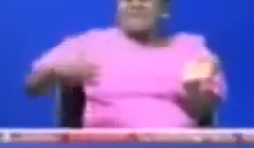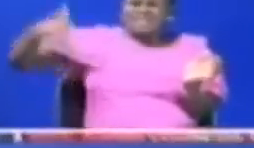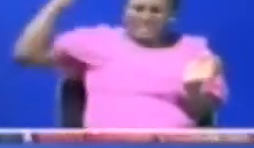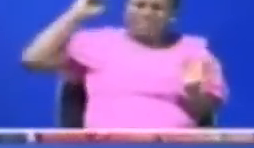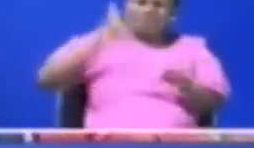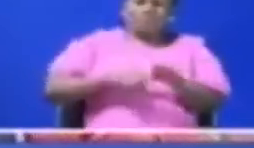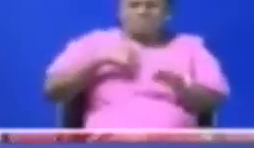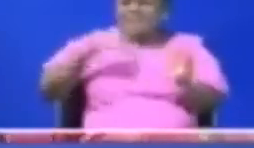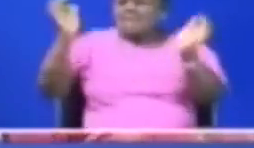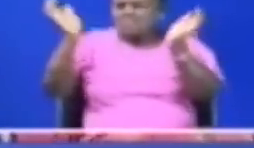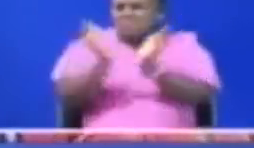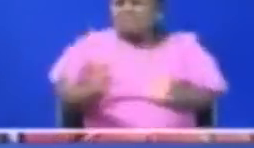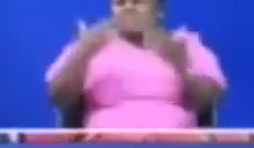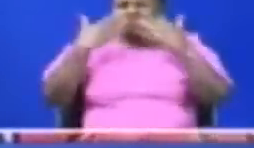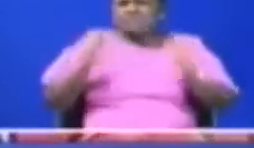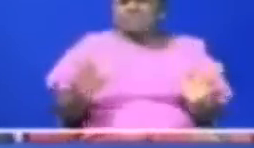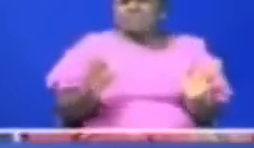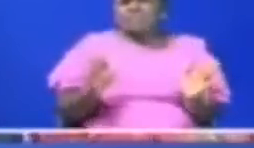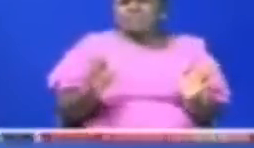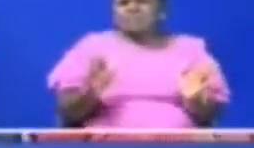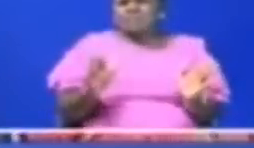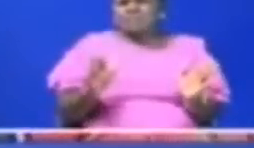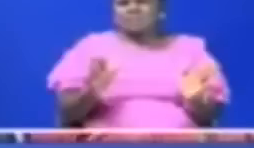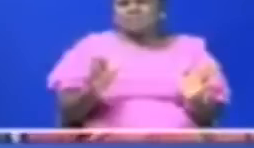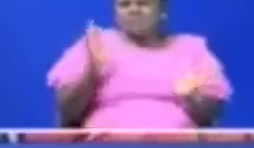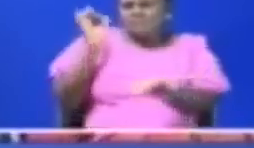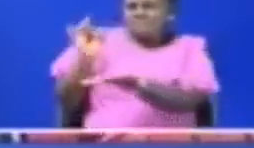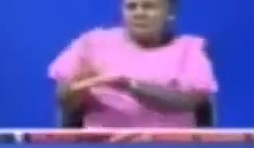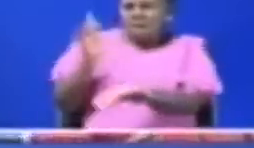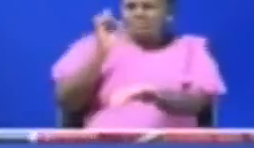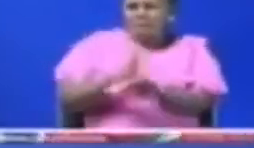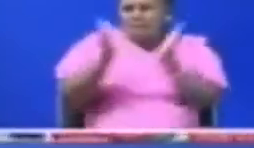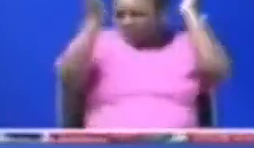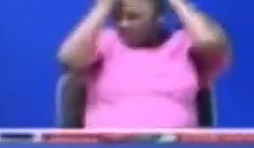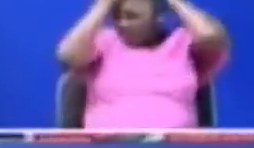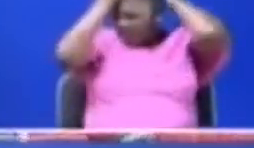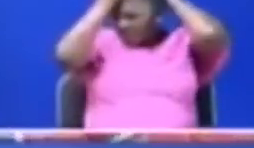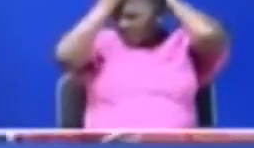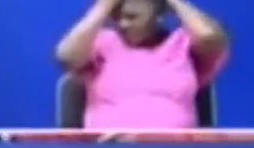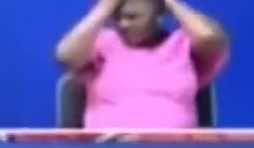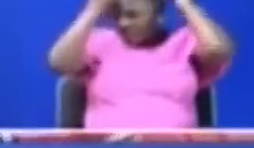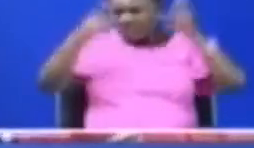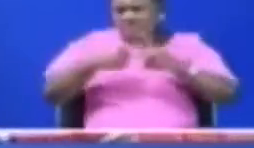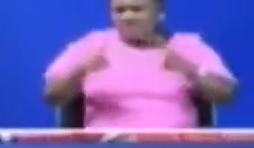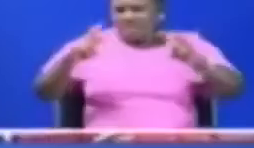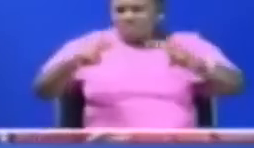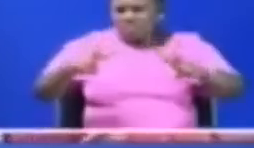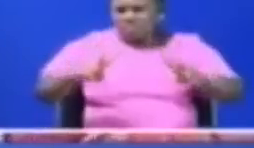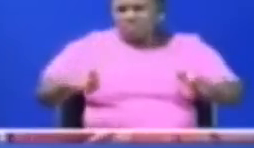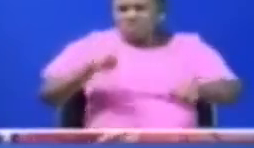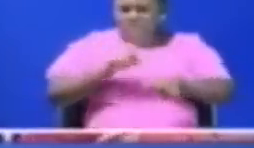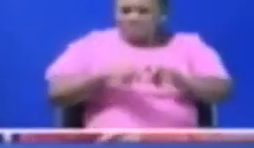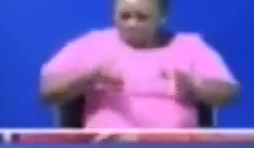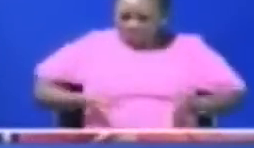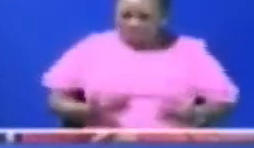huo wote, mimi nasema kwa upande yangu kama mwanakineta, wafutwe kazi na Kakamega hiyo, waanze kufanya uchunguzi wa mama wakienda